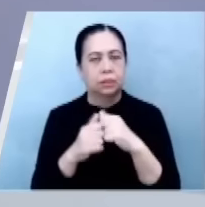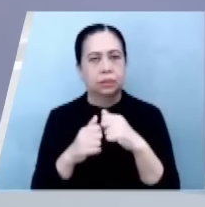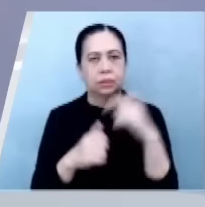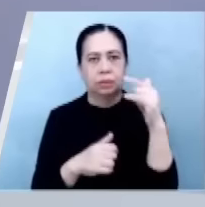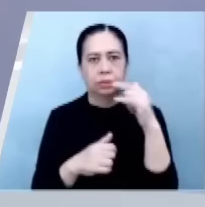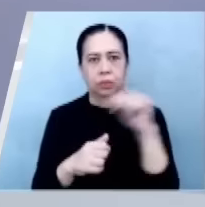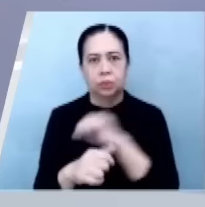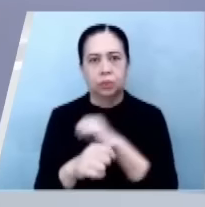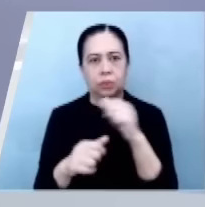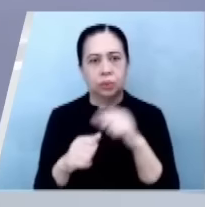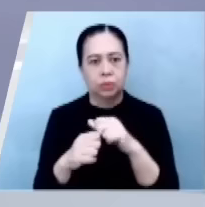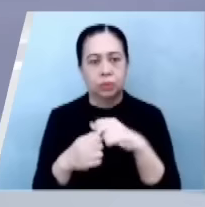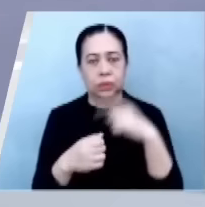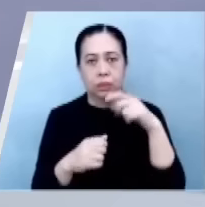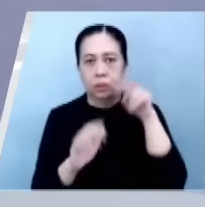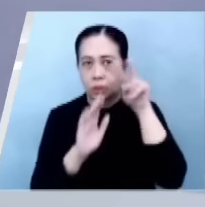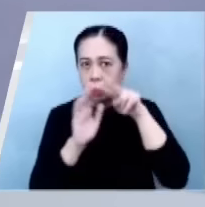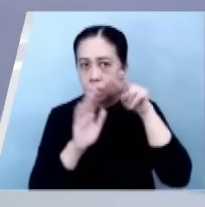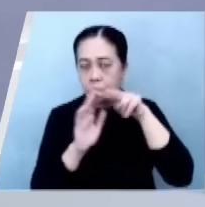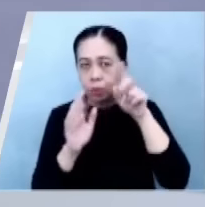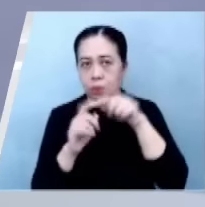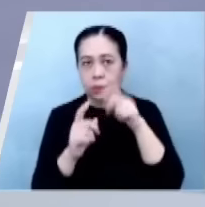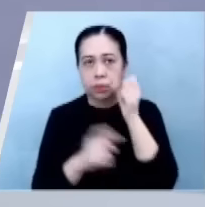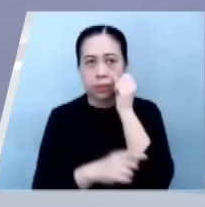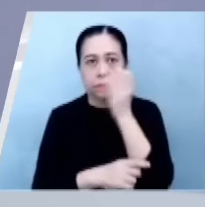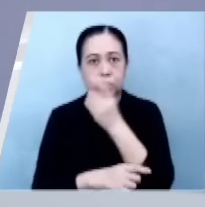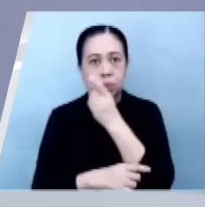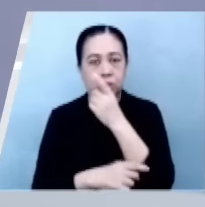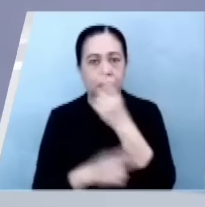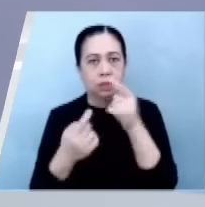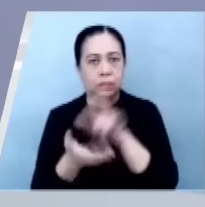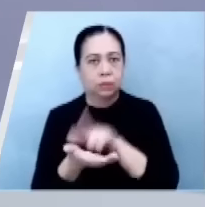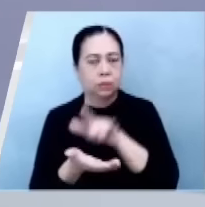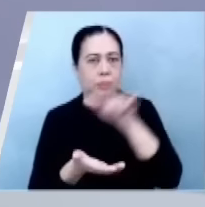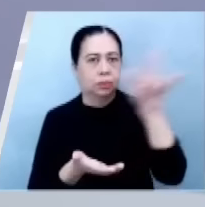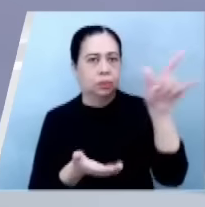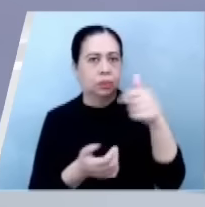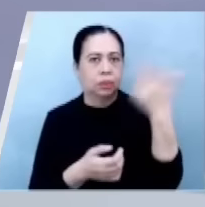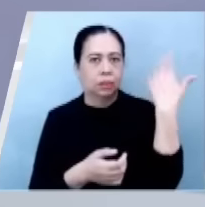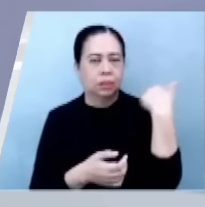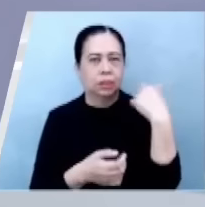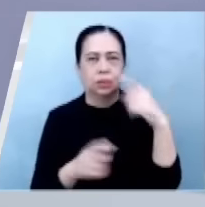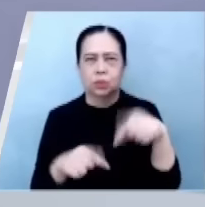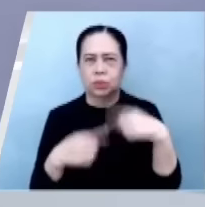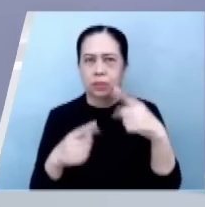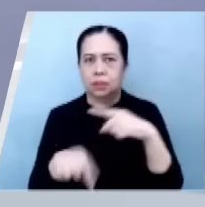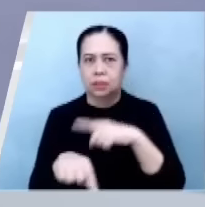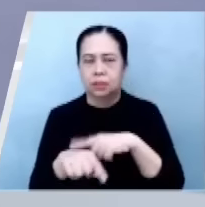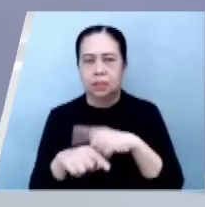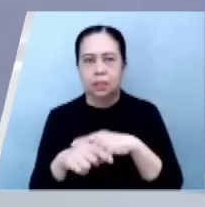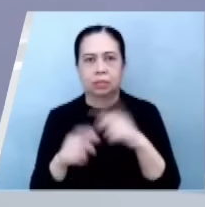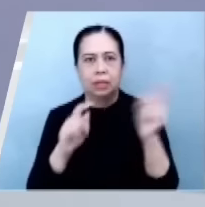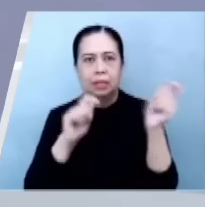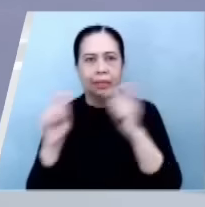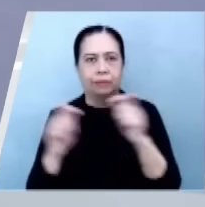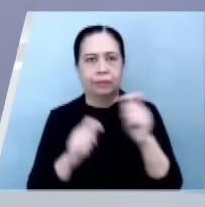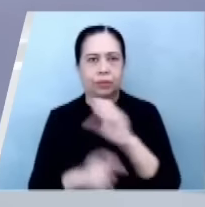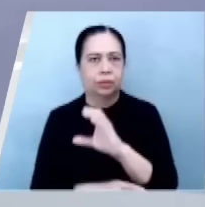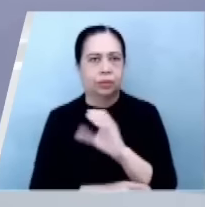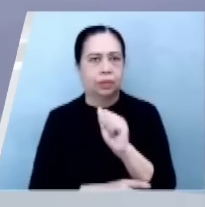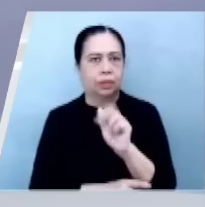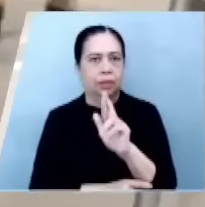ang kuha kay Vice President Sara Duterte na palabas ng bansa noong kasagsagan ng superbagyong Karina at